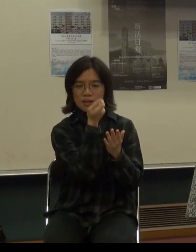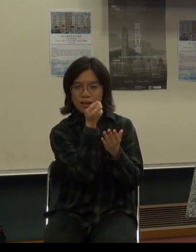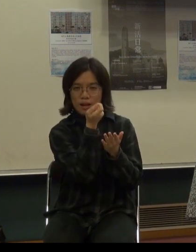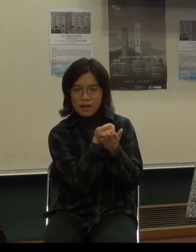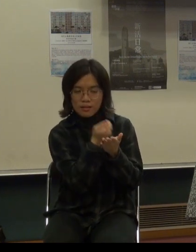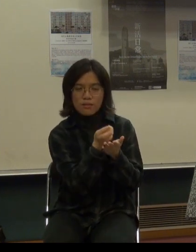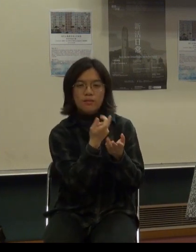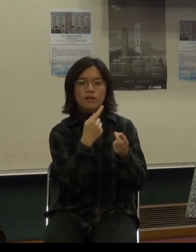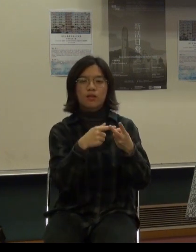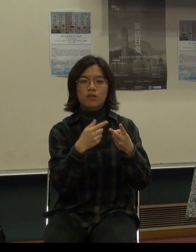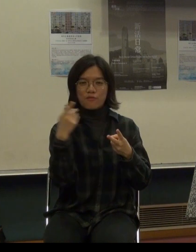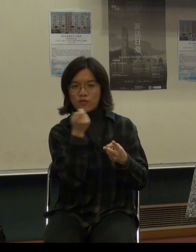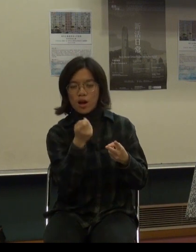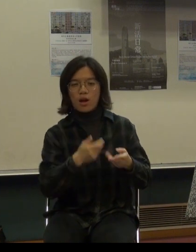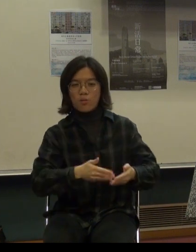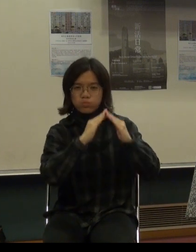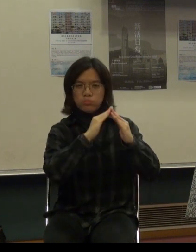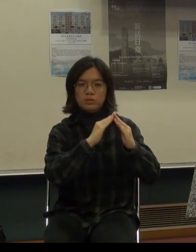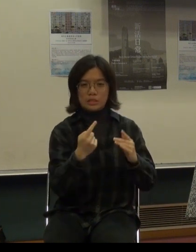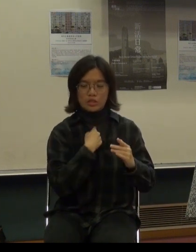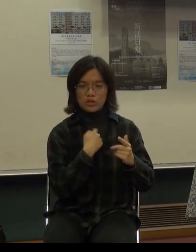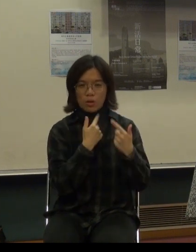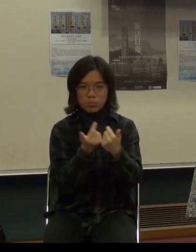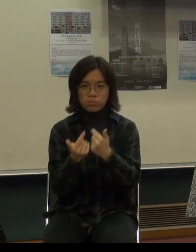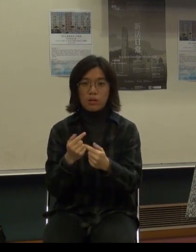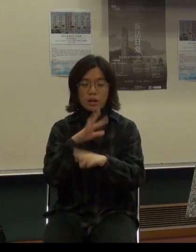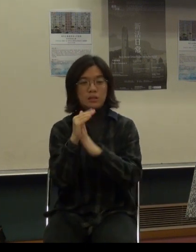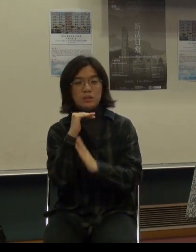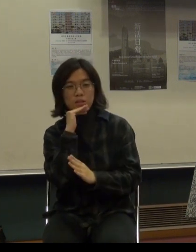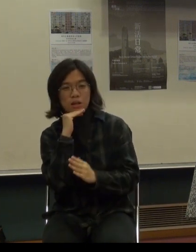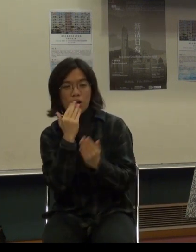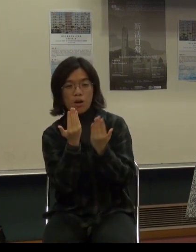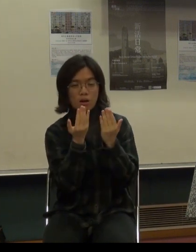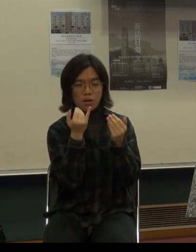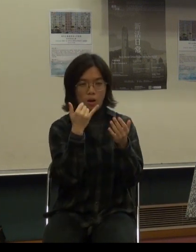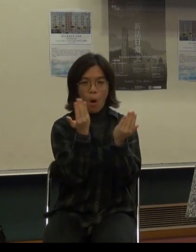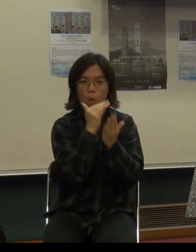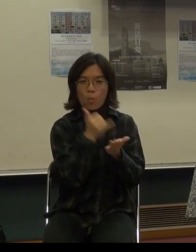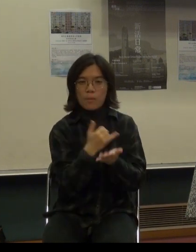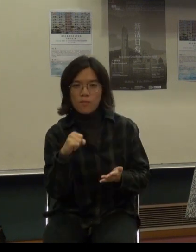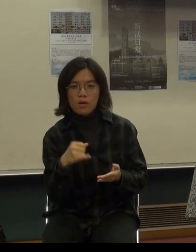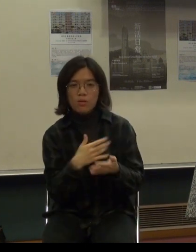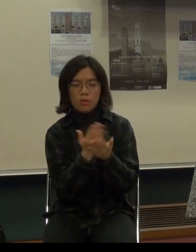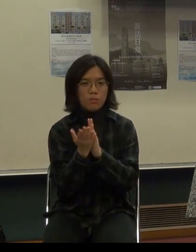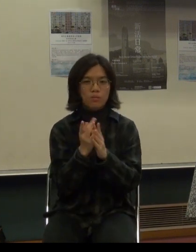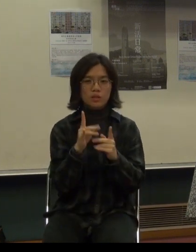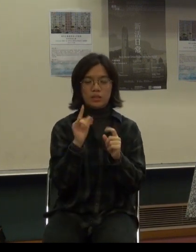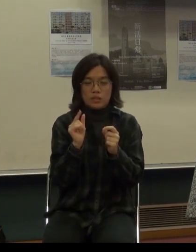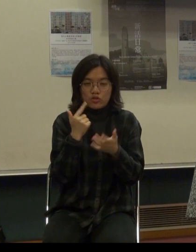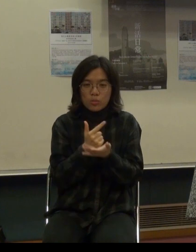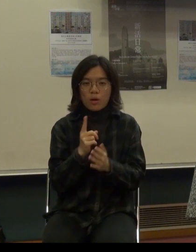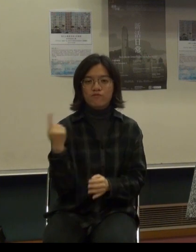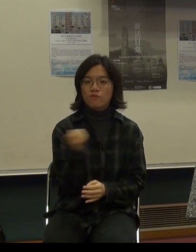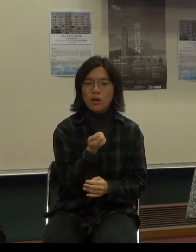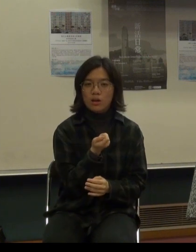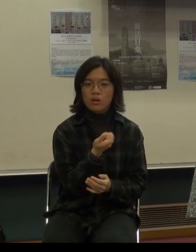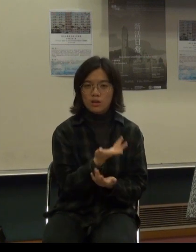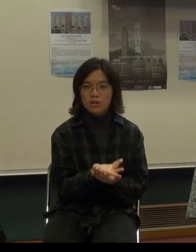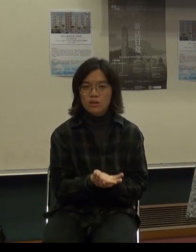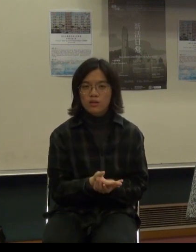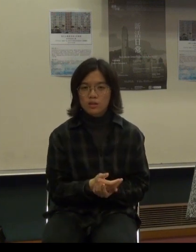求，好多人要等住用，唔夠學位，咁咧，即係快手啊，即係香